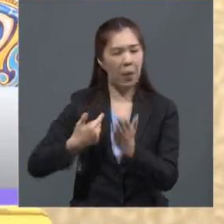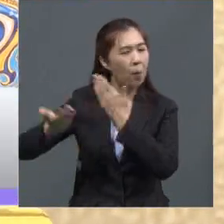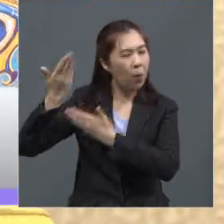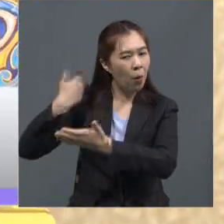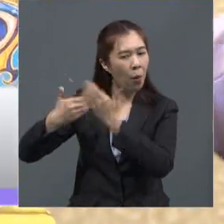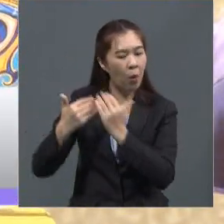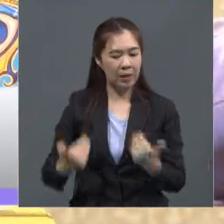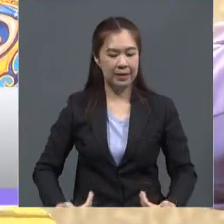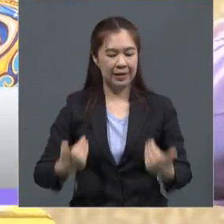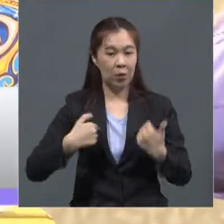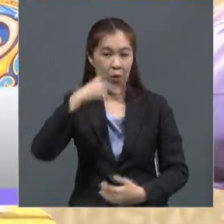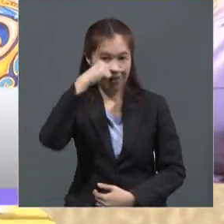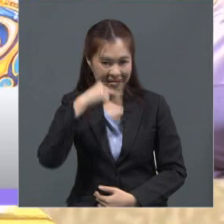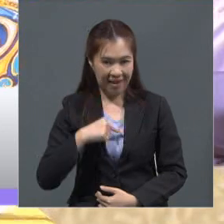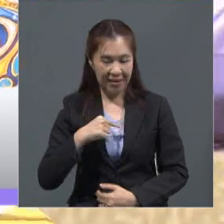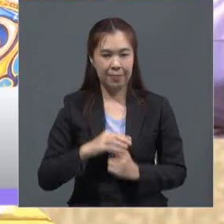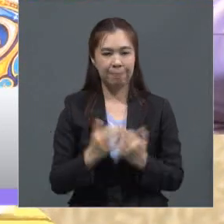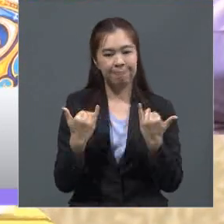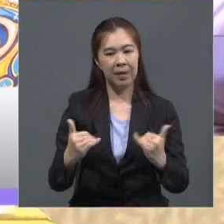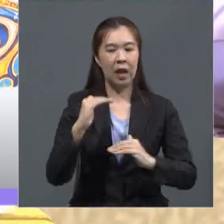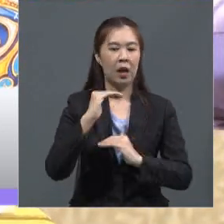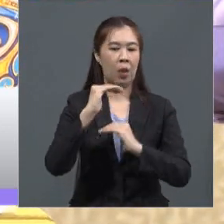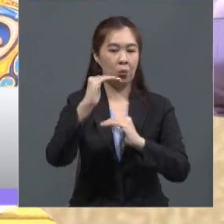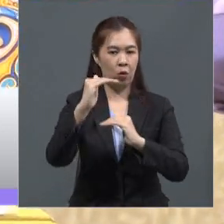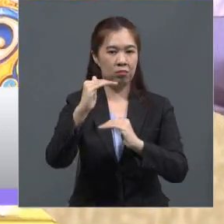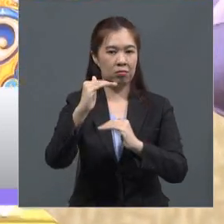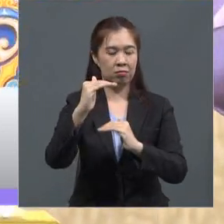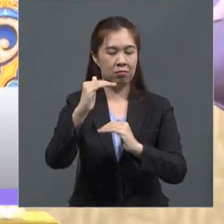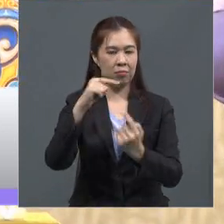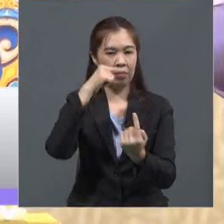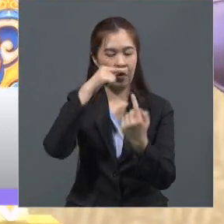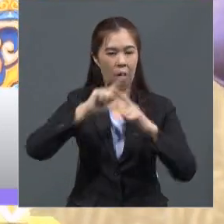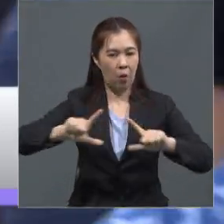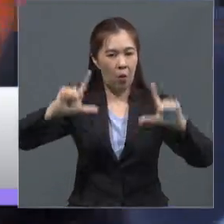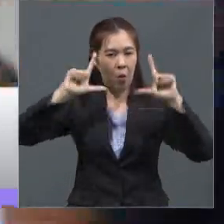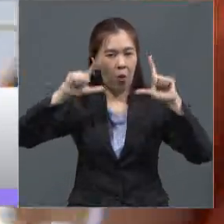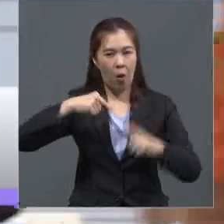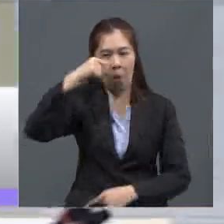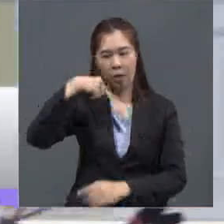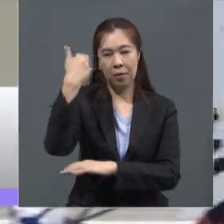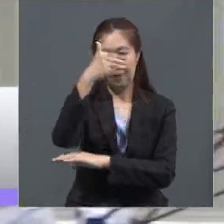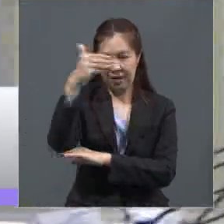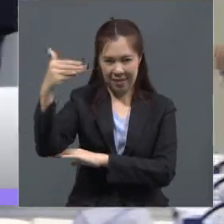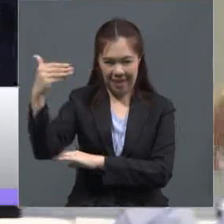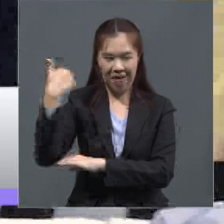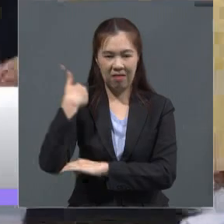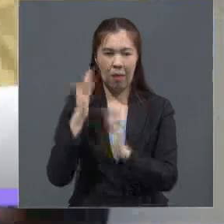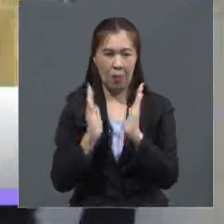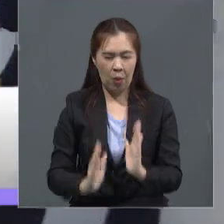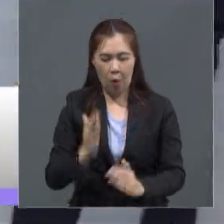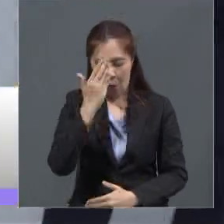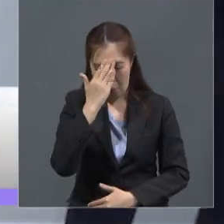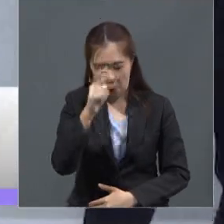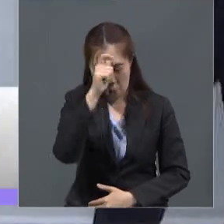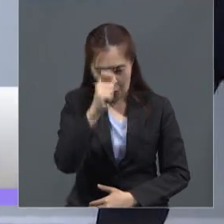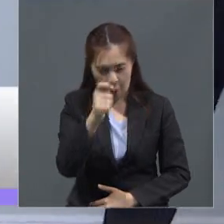ครมก็เลยกำหนดให้เป็นเอกลักษณ์ประจำชาติประเภทการทักทายและการแสดงความเคารพแบบไทยจุดประสงค์